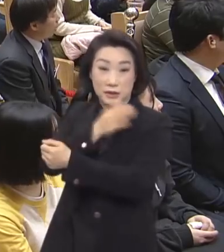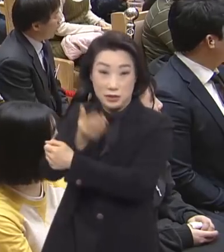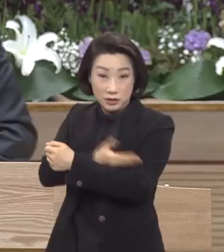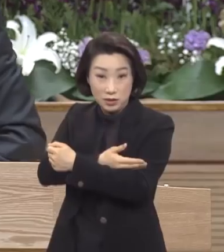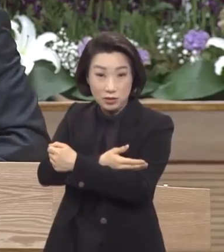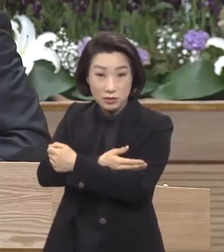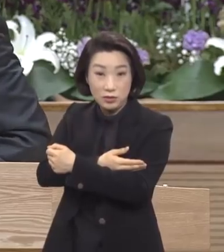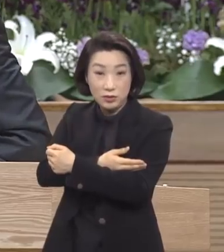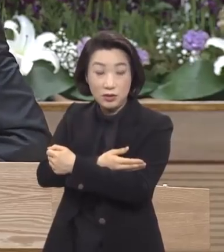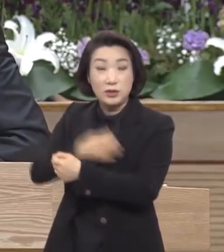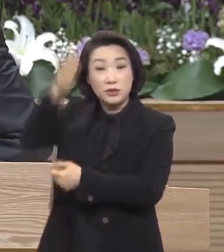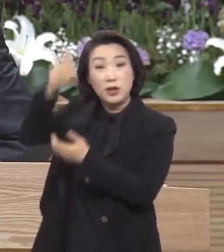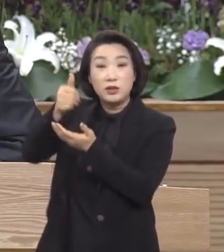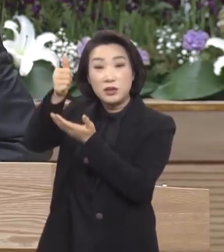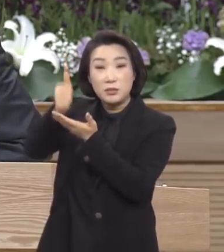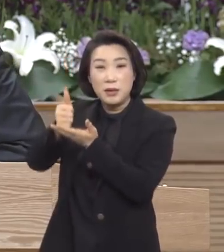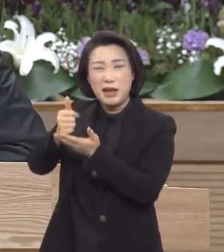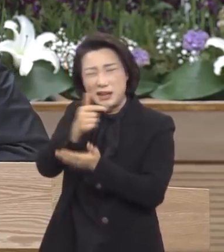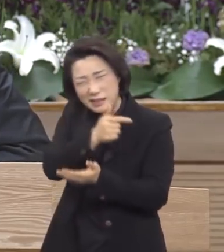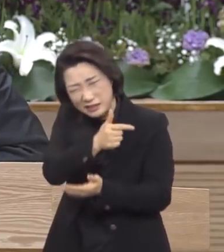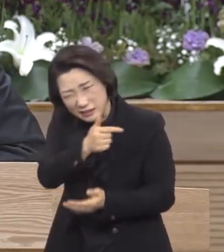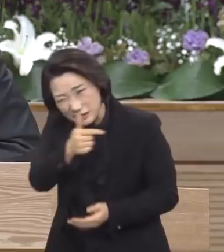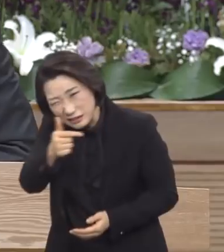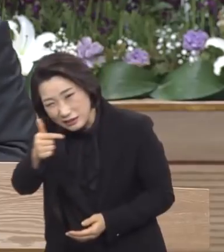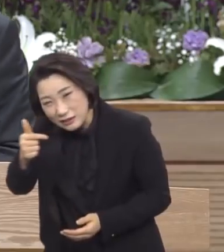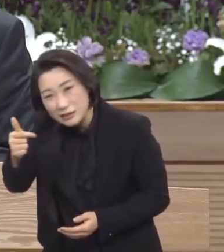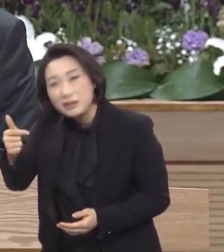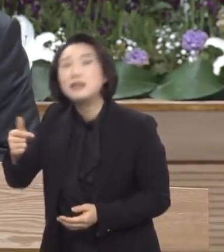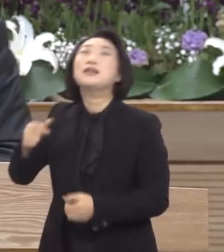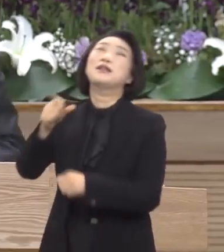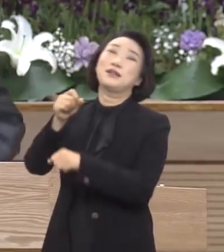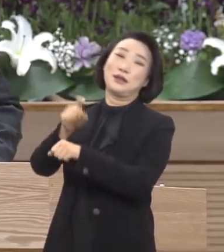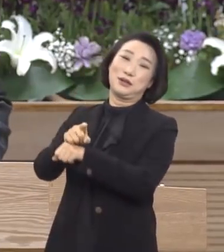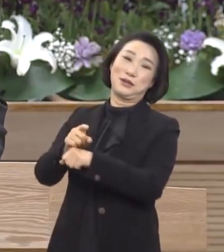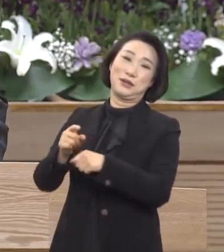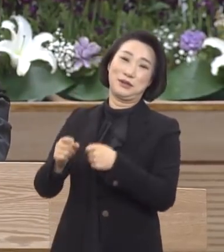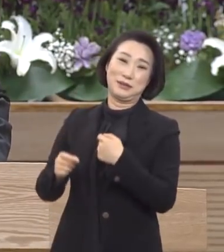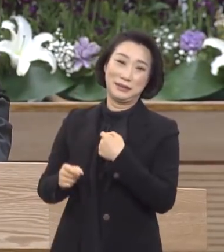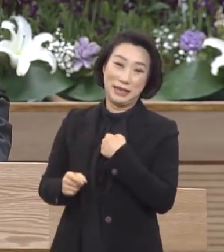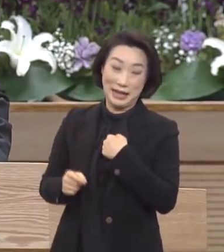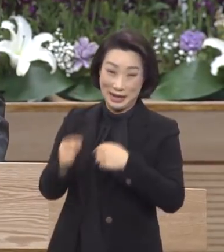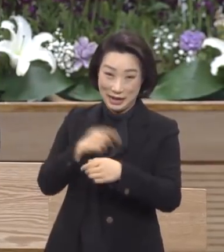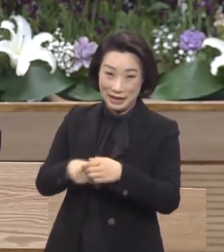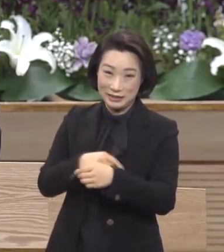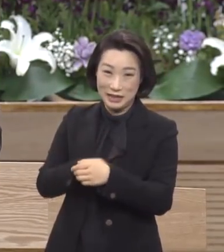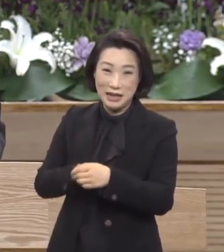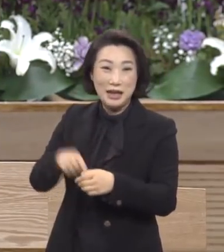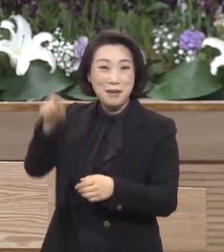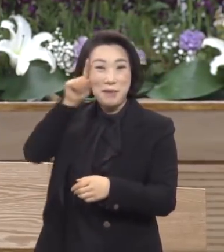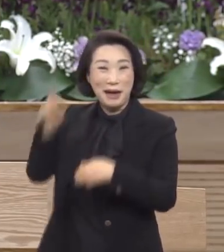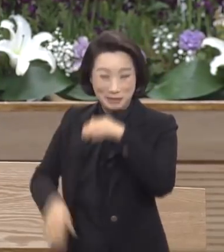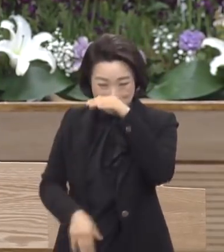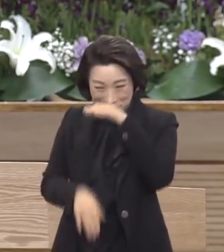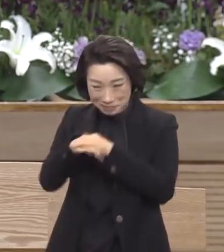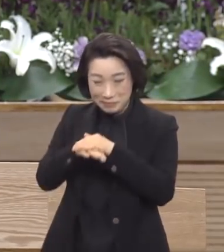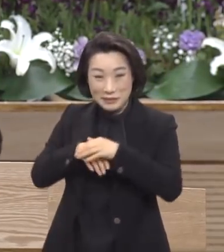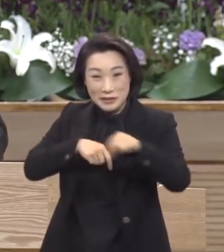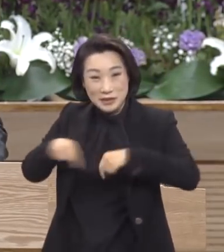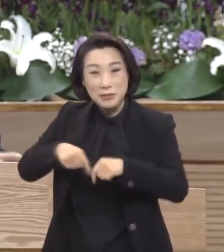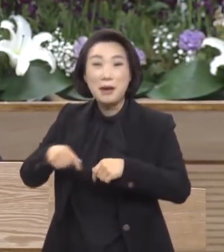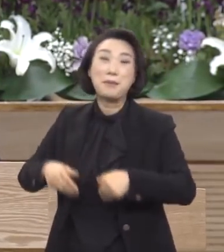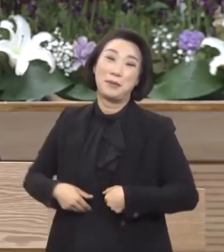능력과 그의 어마어마한 성품이 내 안에 100% 지배할 때